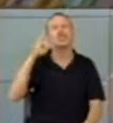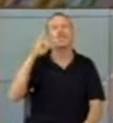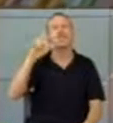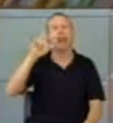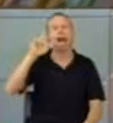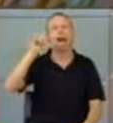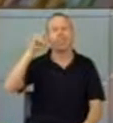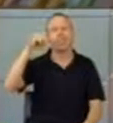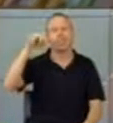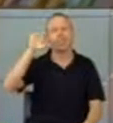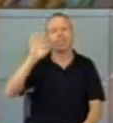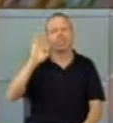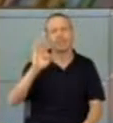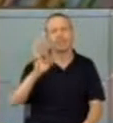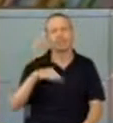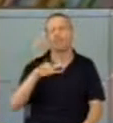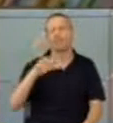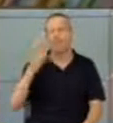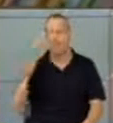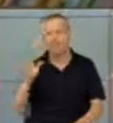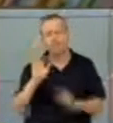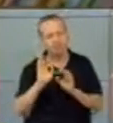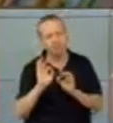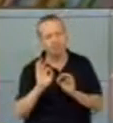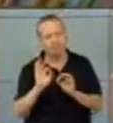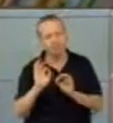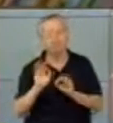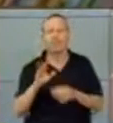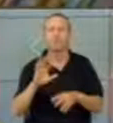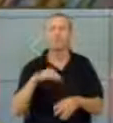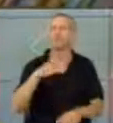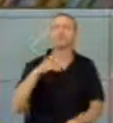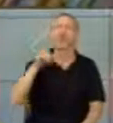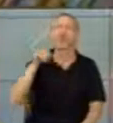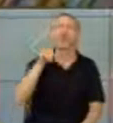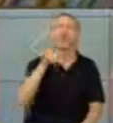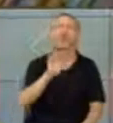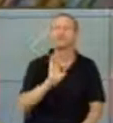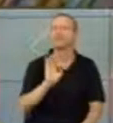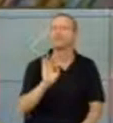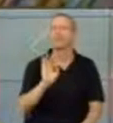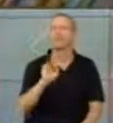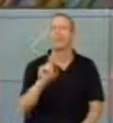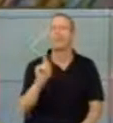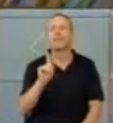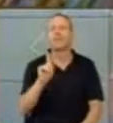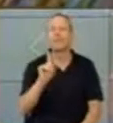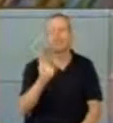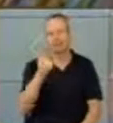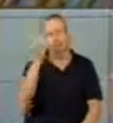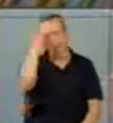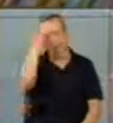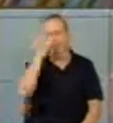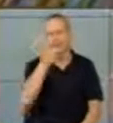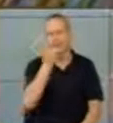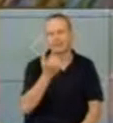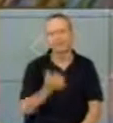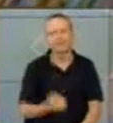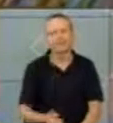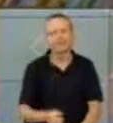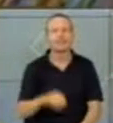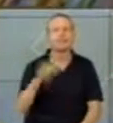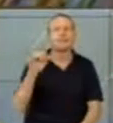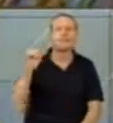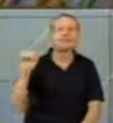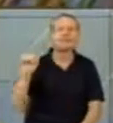שלומם? בסדר. מה שלומם? של מי? של החמאס.